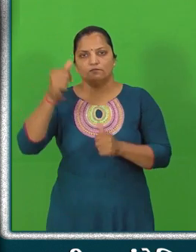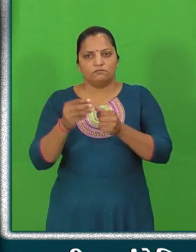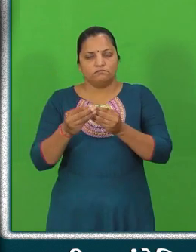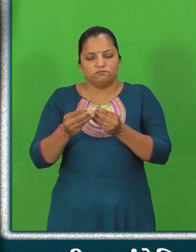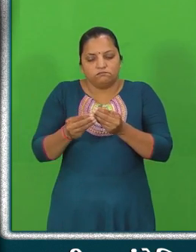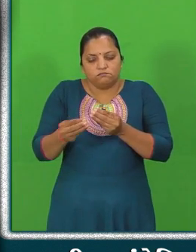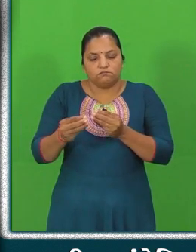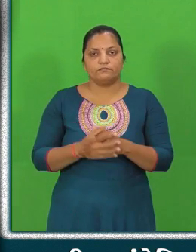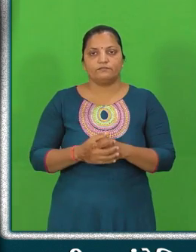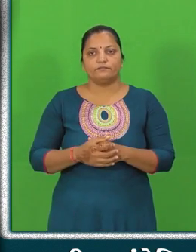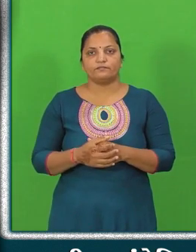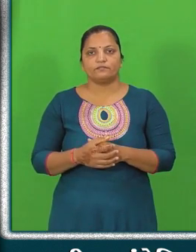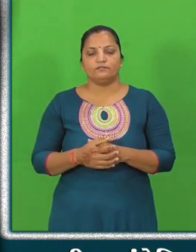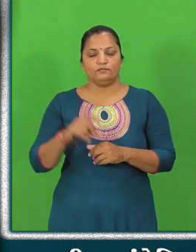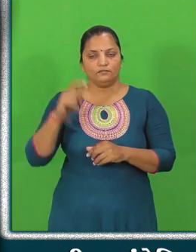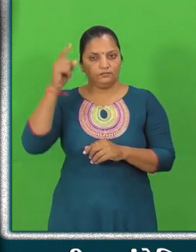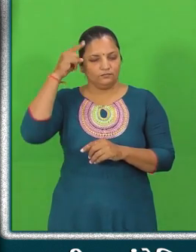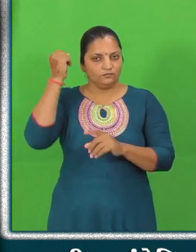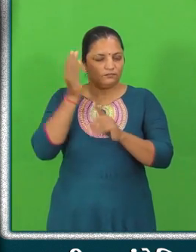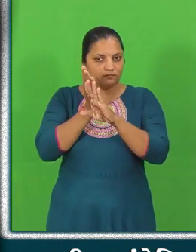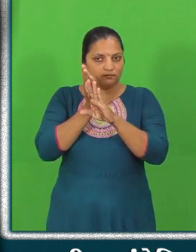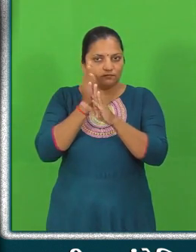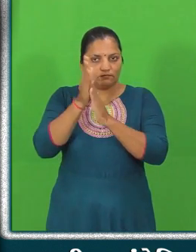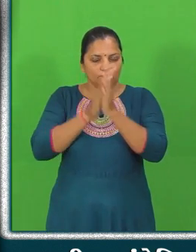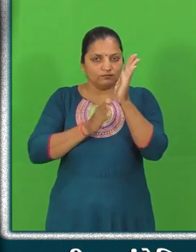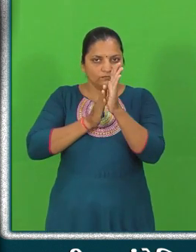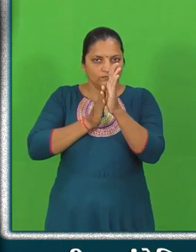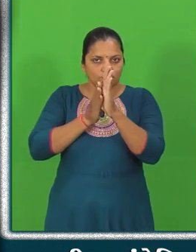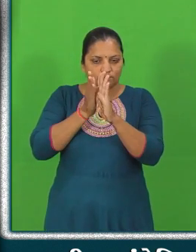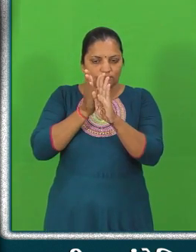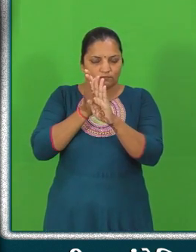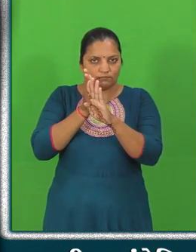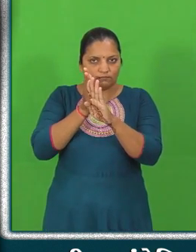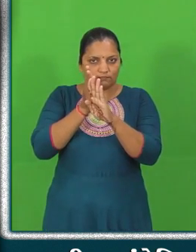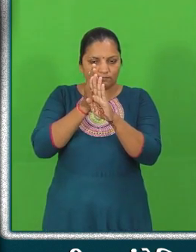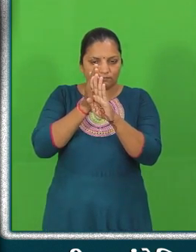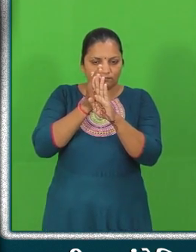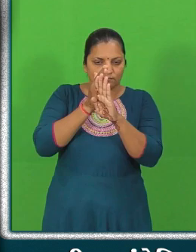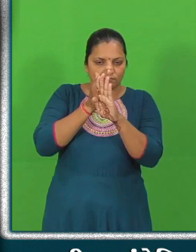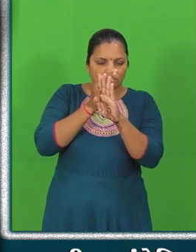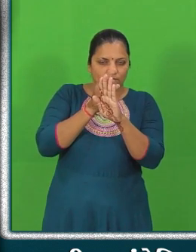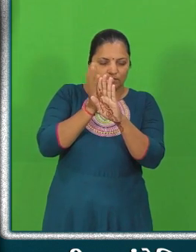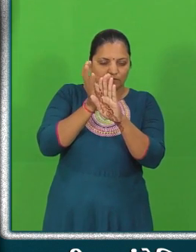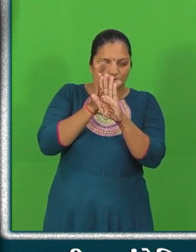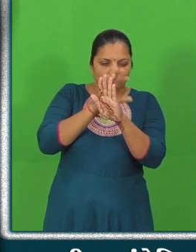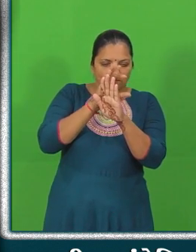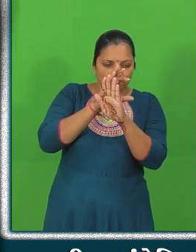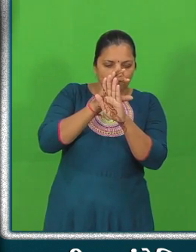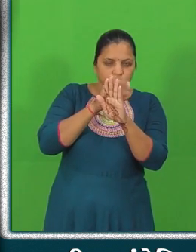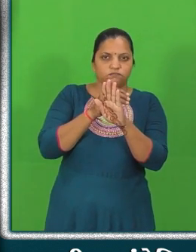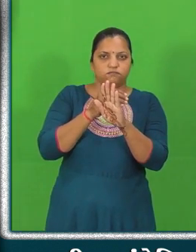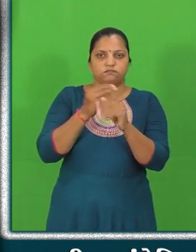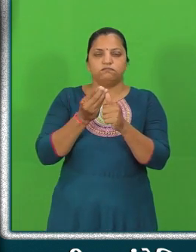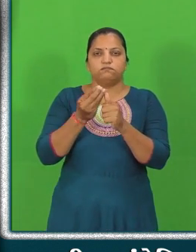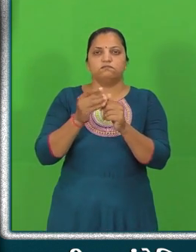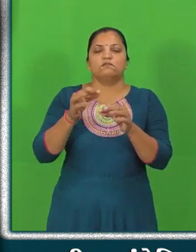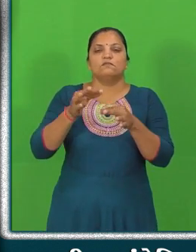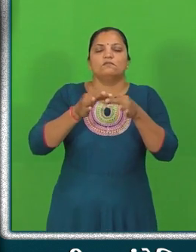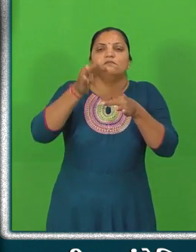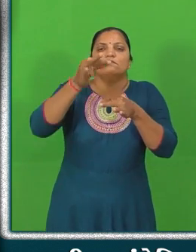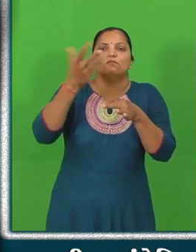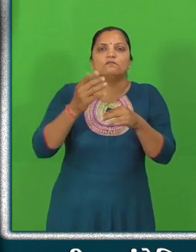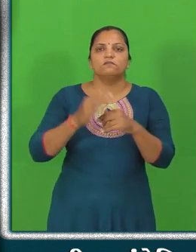નજીકમાં લાવું છું તો હવે પ્રતિબિંબ તમે જોઈ શકો છો કે ઝાંખું થઈ ગયું ને પ્રતિબિંબ. હવે પ્રતિબિંબ મારે એડજસ્ટ કરવું પડશે, કયા અંતરે